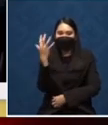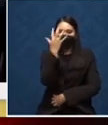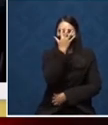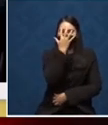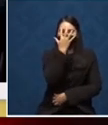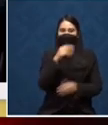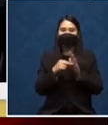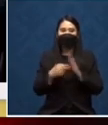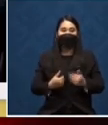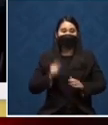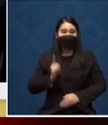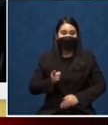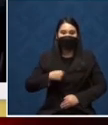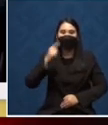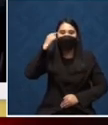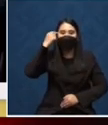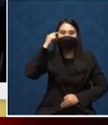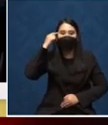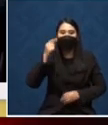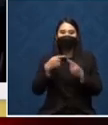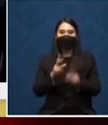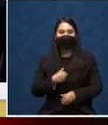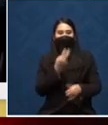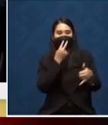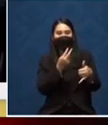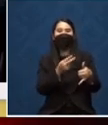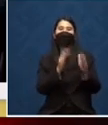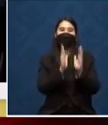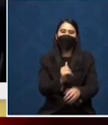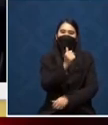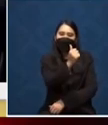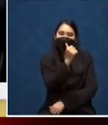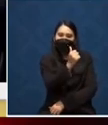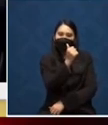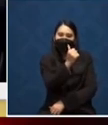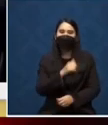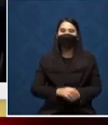ตัวตนเป็นเช่นไรไม่รู้แต่ดูหน้ากากบอกว่าเป็นคนดี